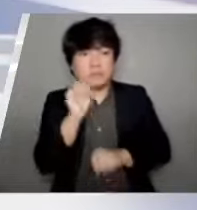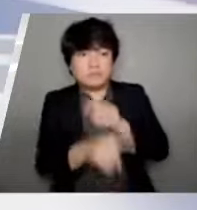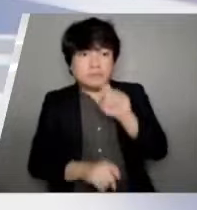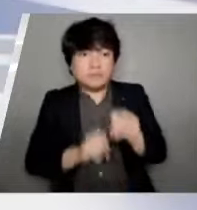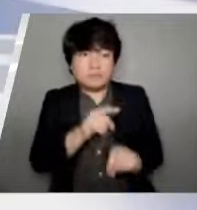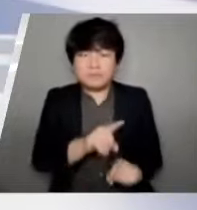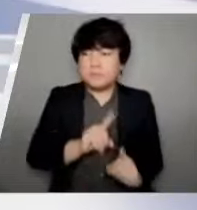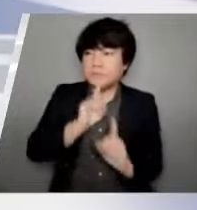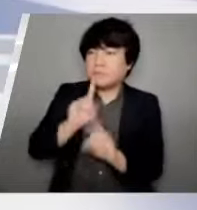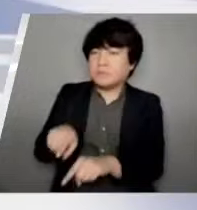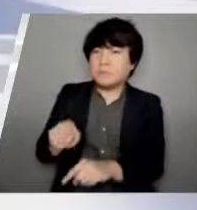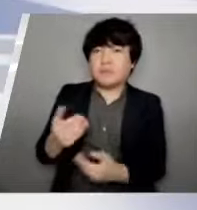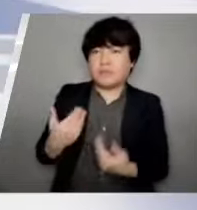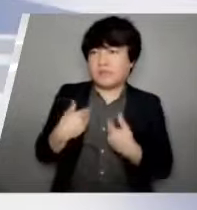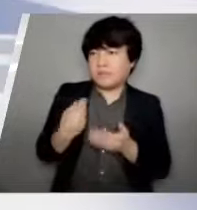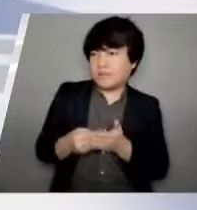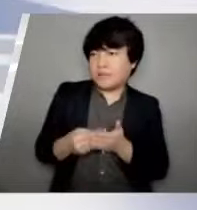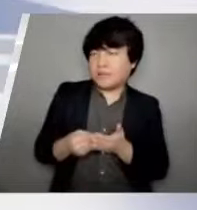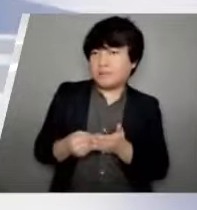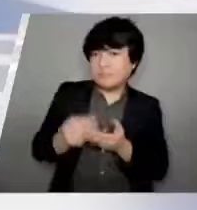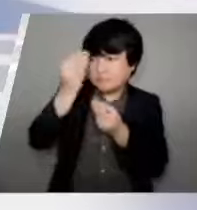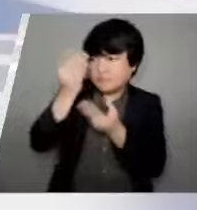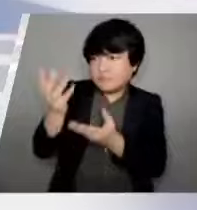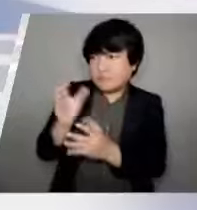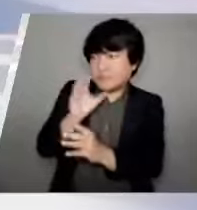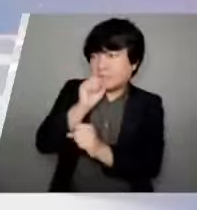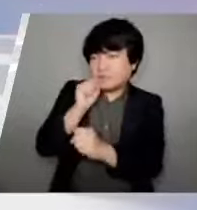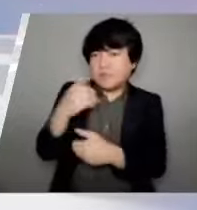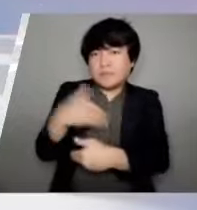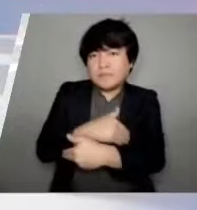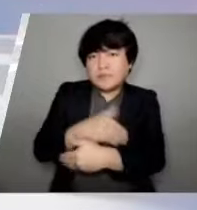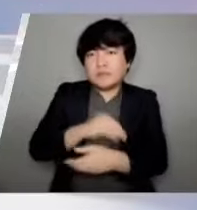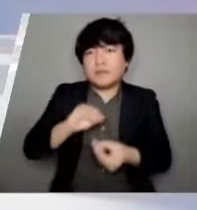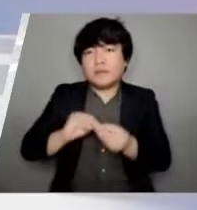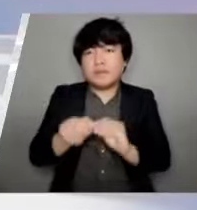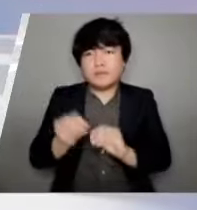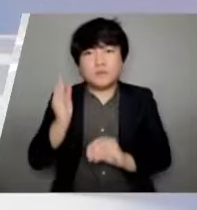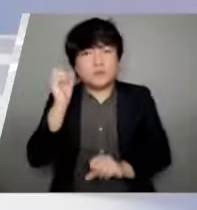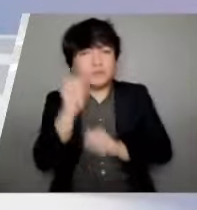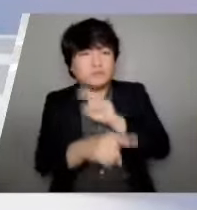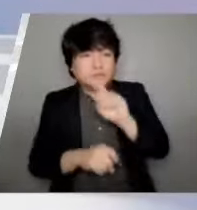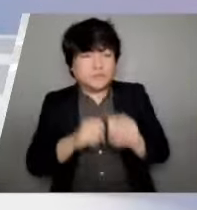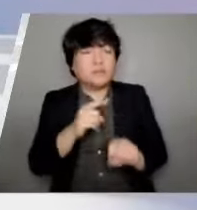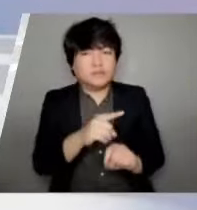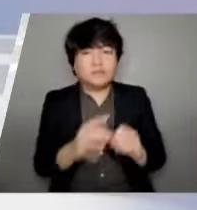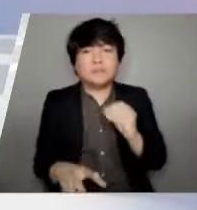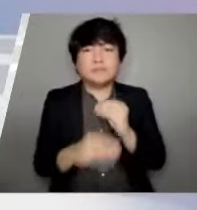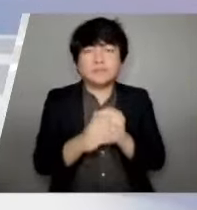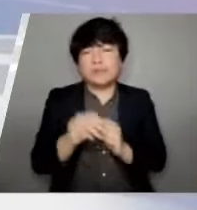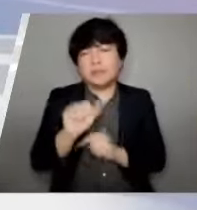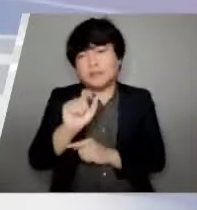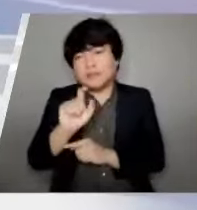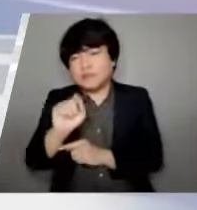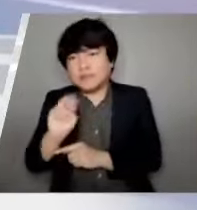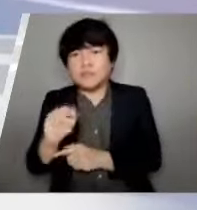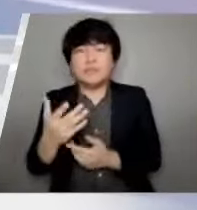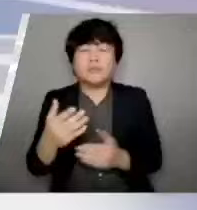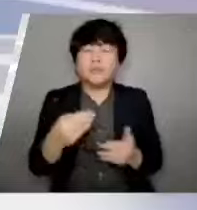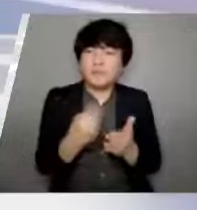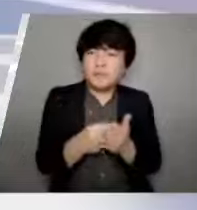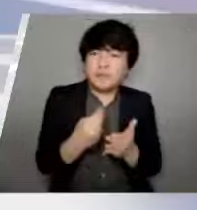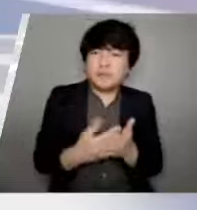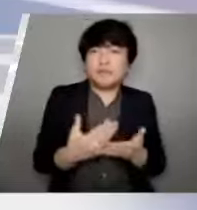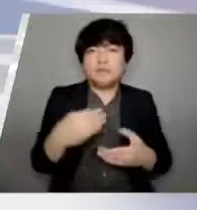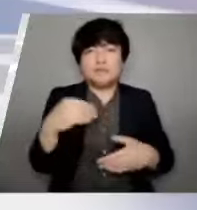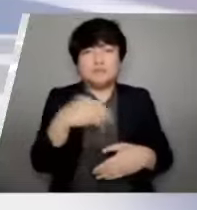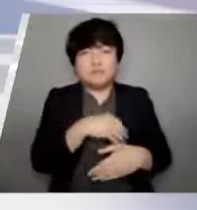confidential financial information tulad ng bank account number, ATM, e-wallet o one-time password dahil bawal